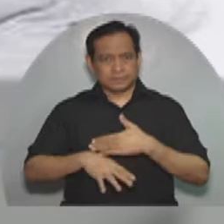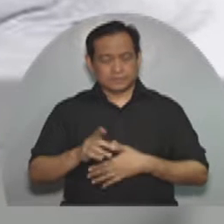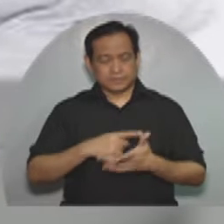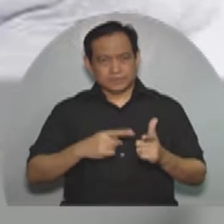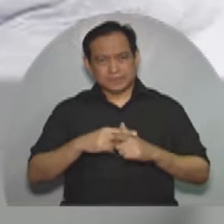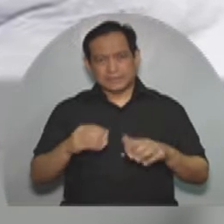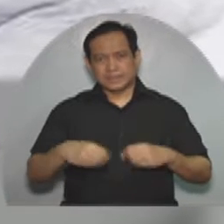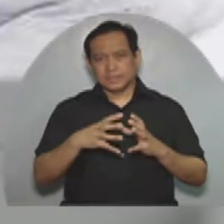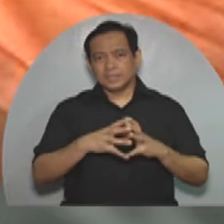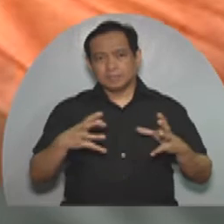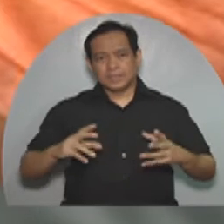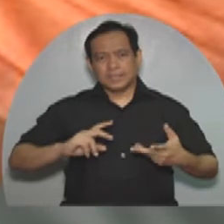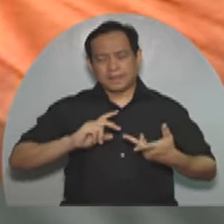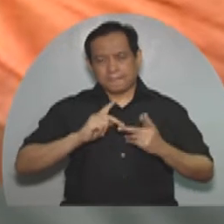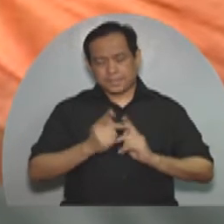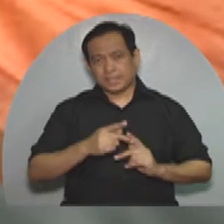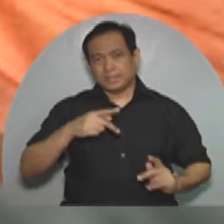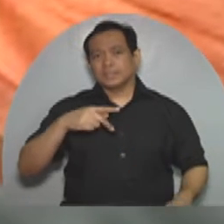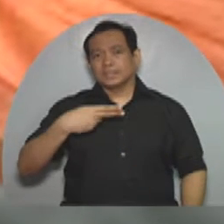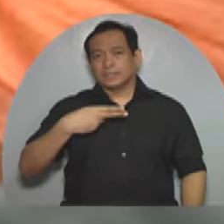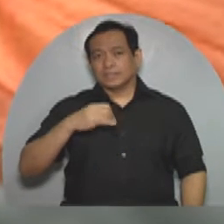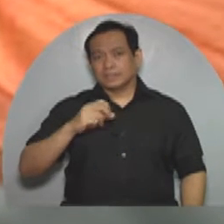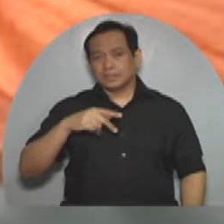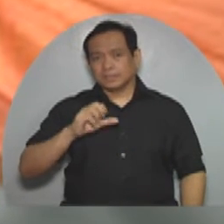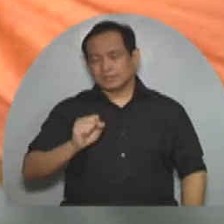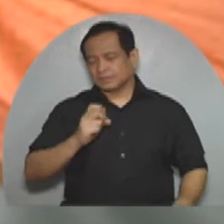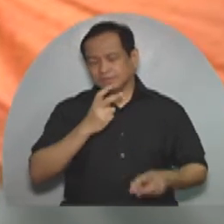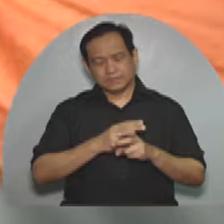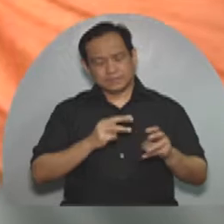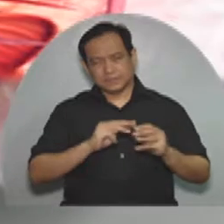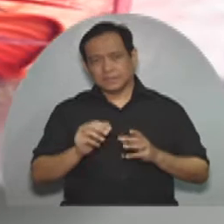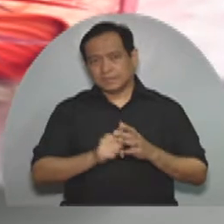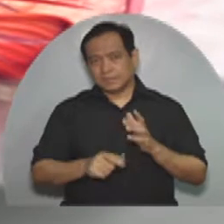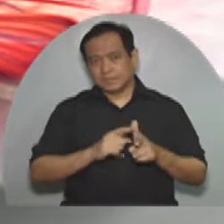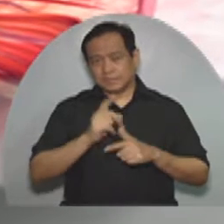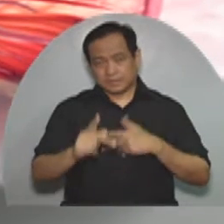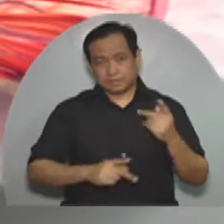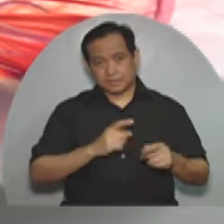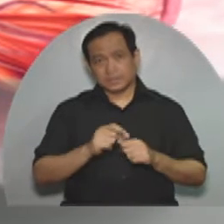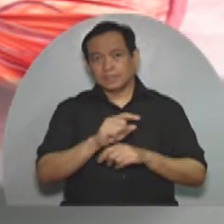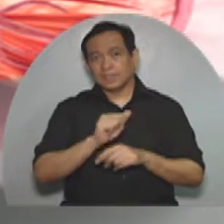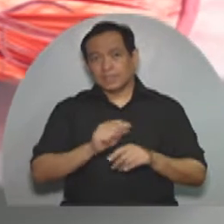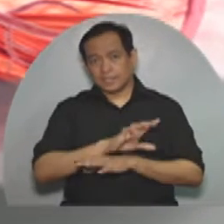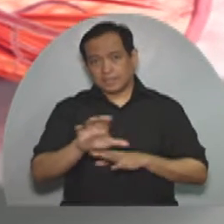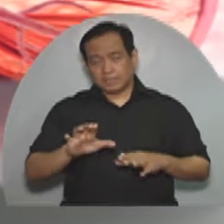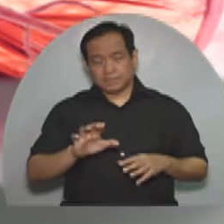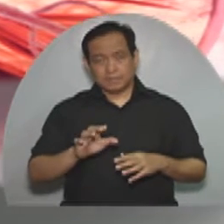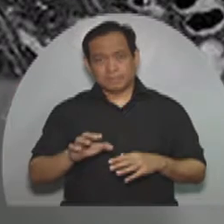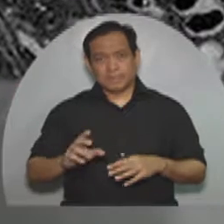matinding sakit sa balakang na nagpapahirap sa pagkilos at pagdumi ng tao. Maaari din itong makapinsala sa